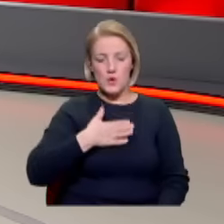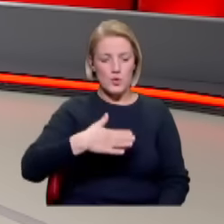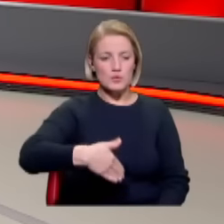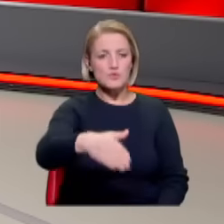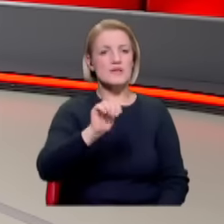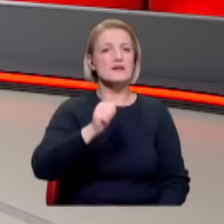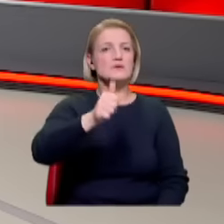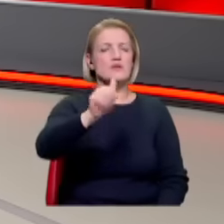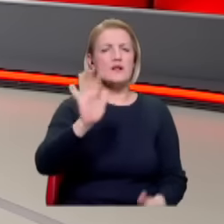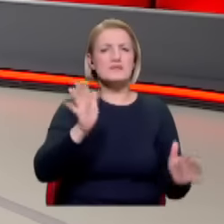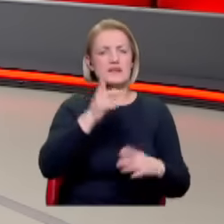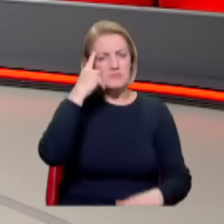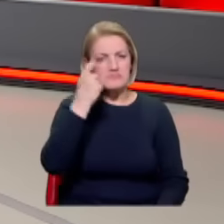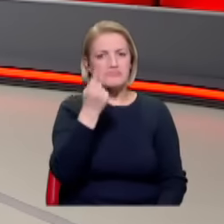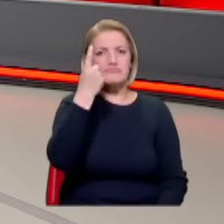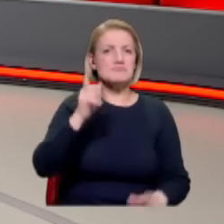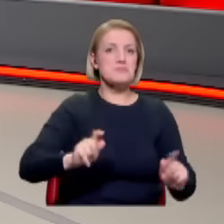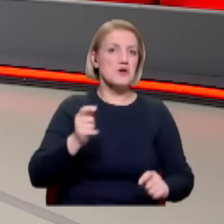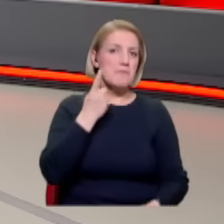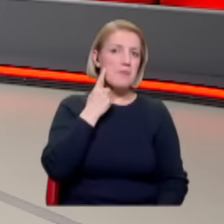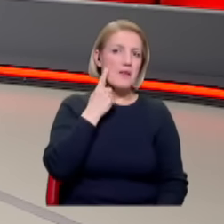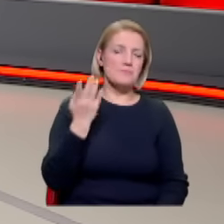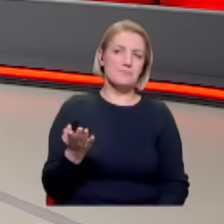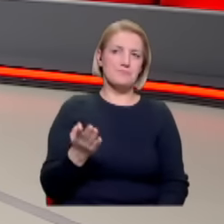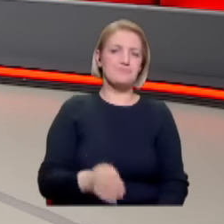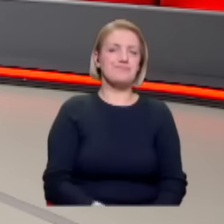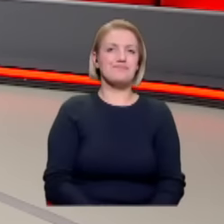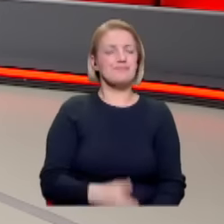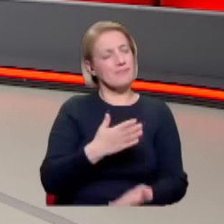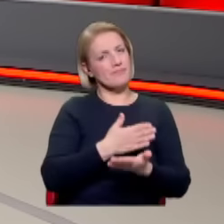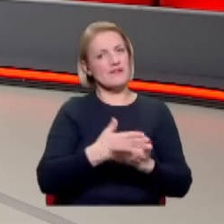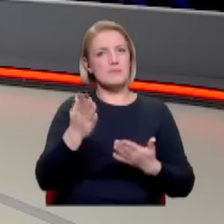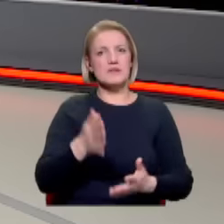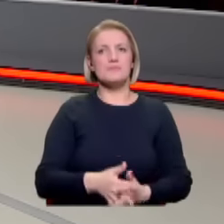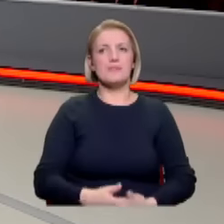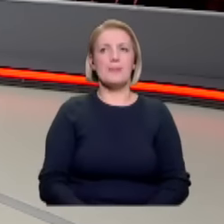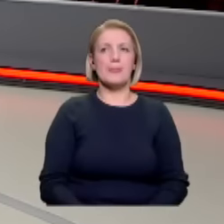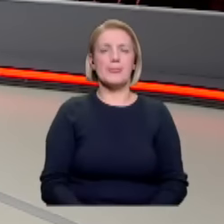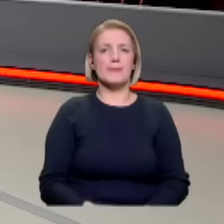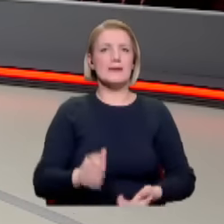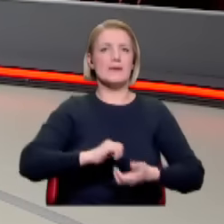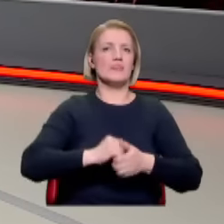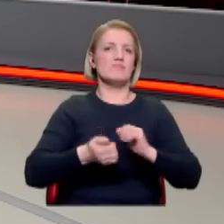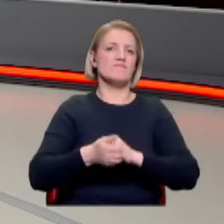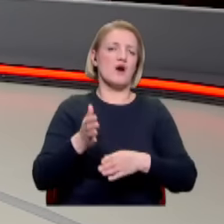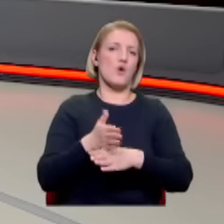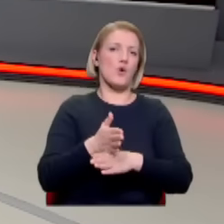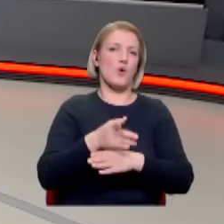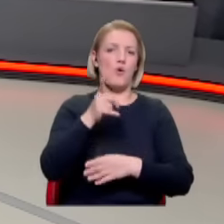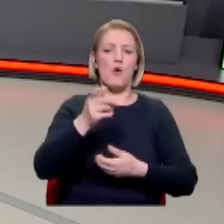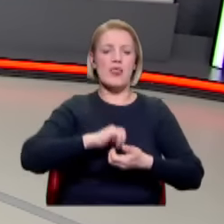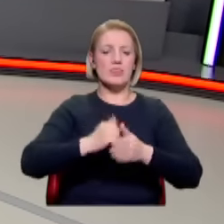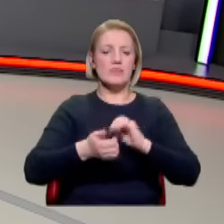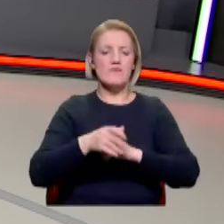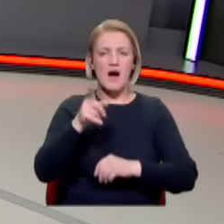önümüzdeki günlerde nasıl bir icat çıkaracaklar başımıza. Devam edelim oradan. İttifak ortakları. O ittifak